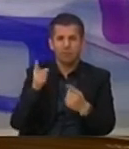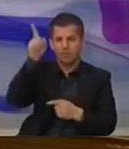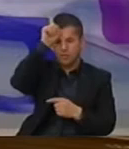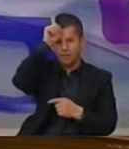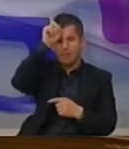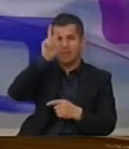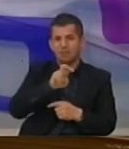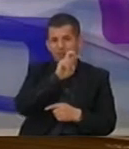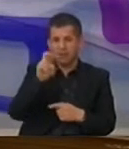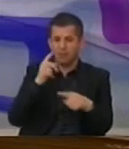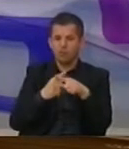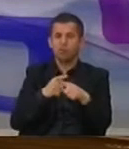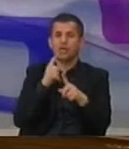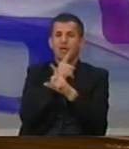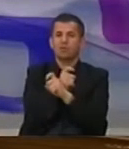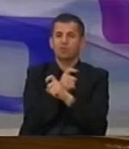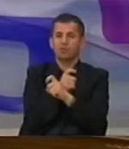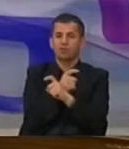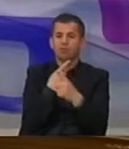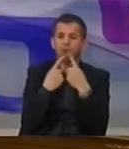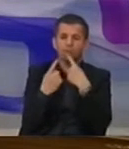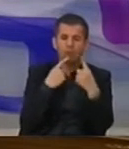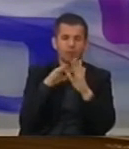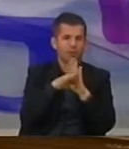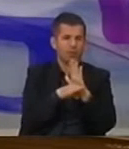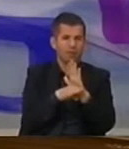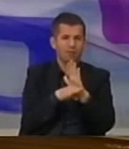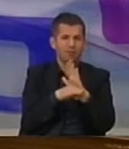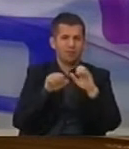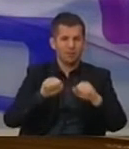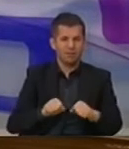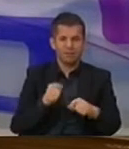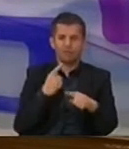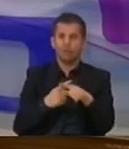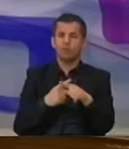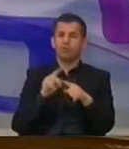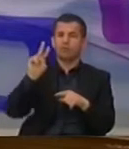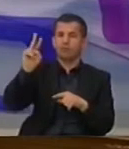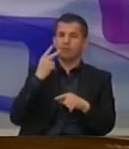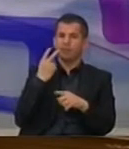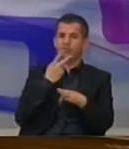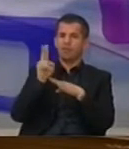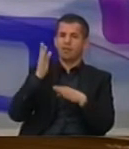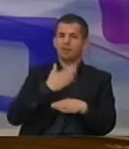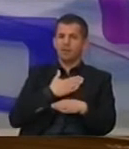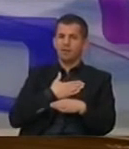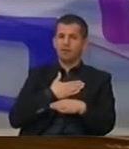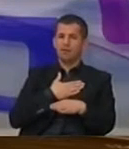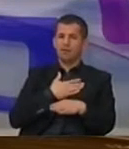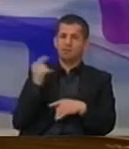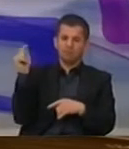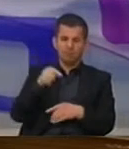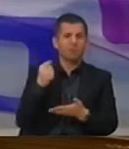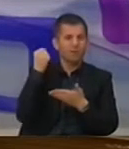në Zvicër dhe në Austri, ku kem shpalos programin qeveritar, edhe në fakt kem ftu diasporën tonë që të vinë dhe